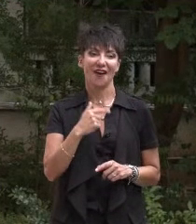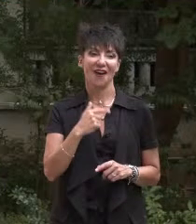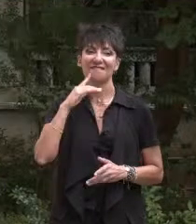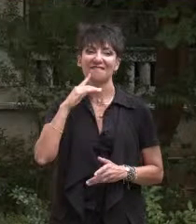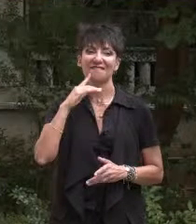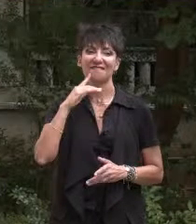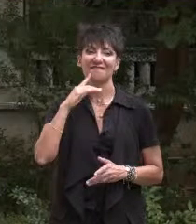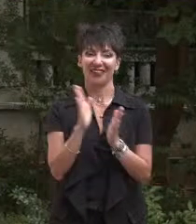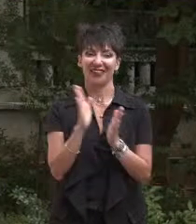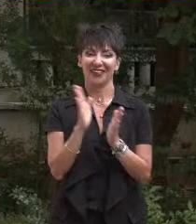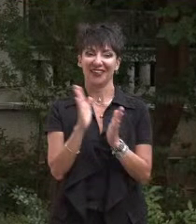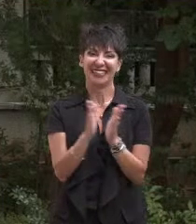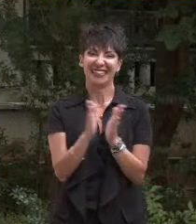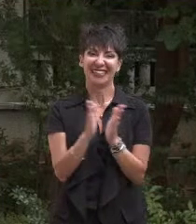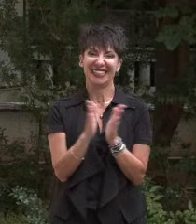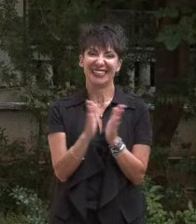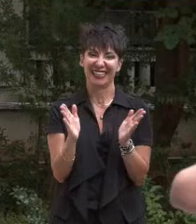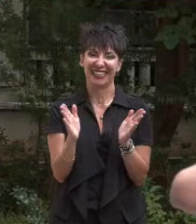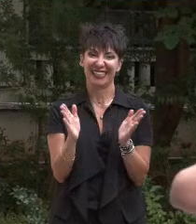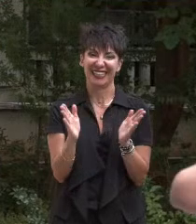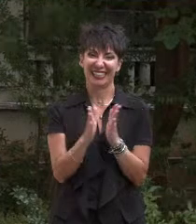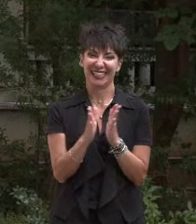δημοτικά.